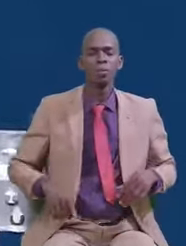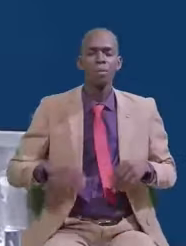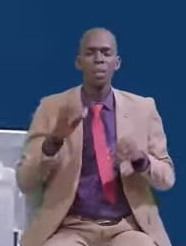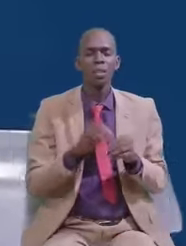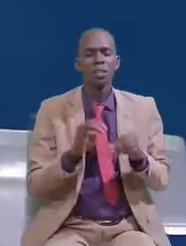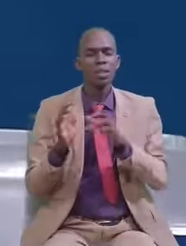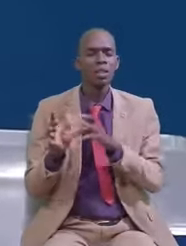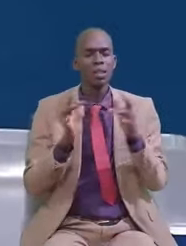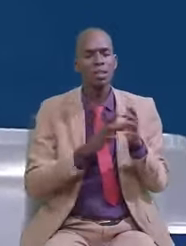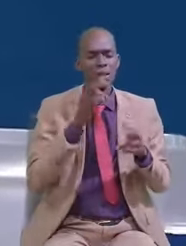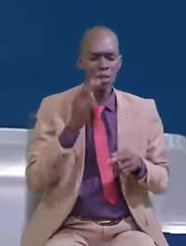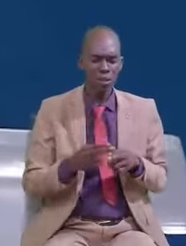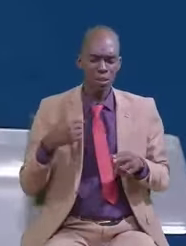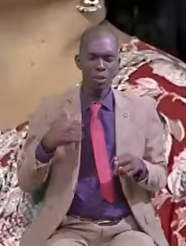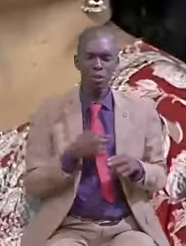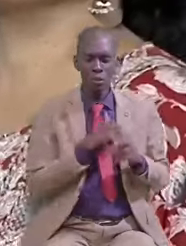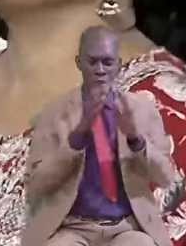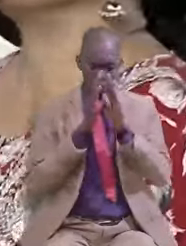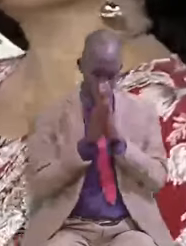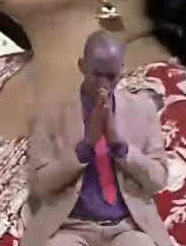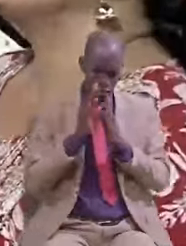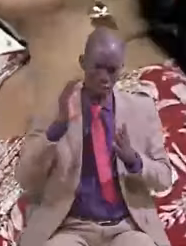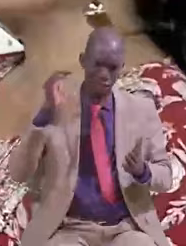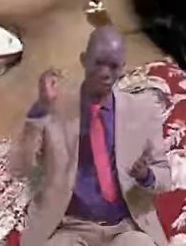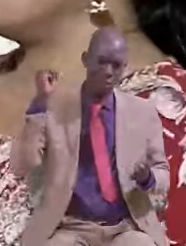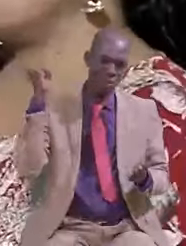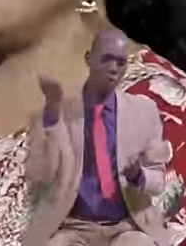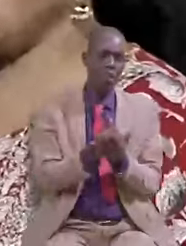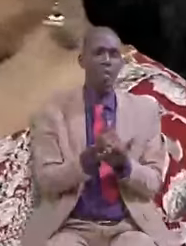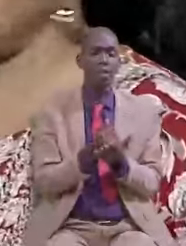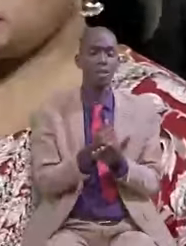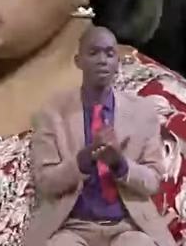Au nom de Jésus, nous prions.